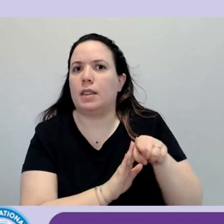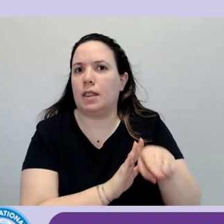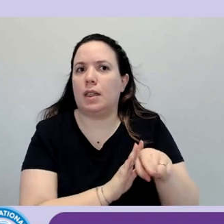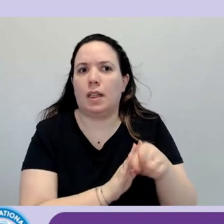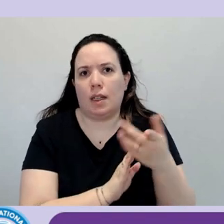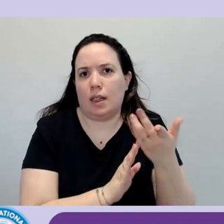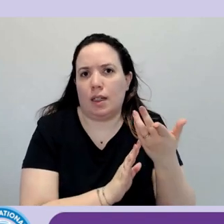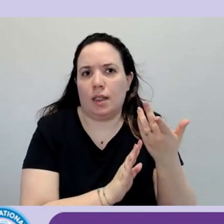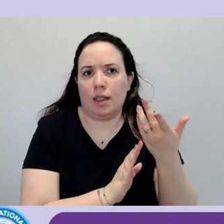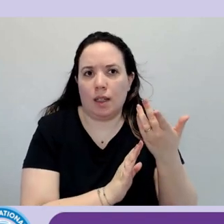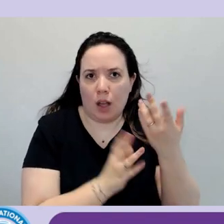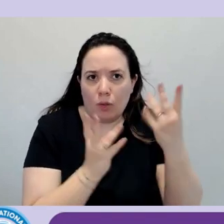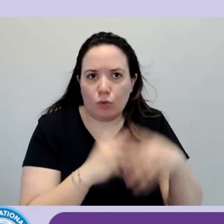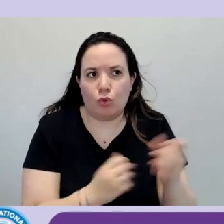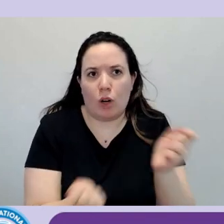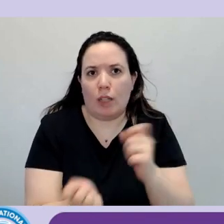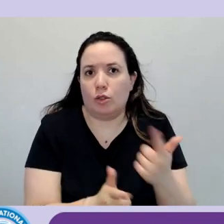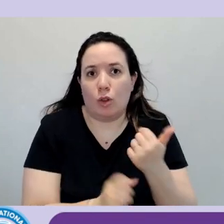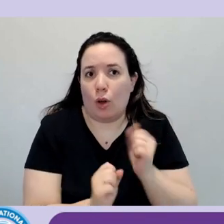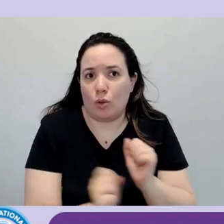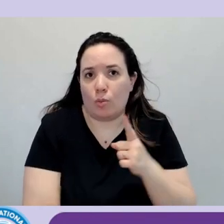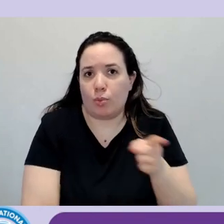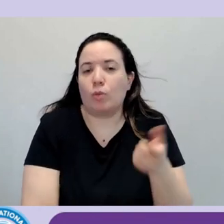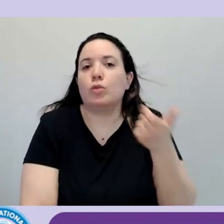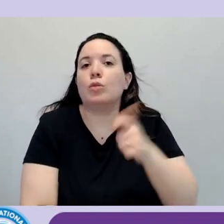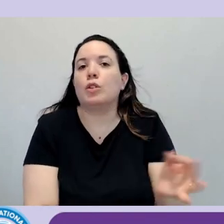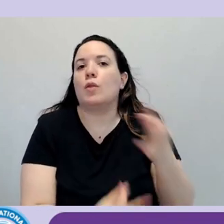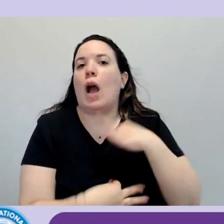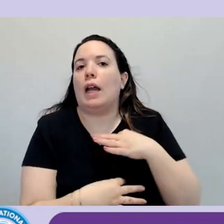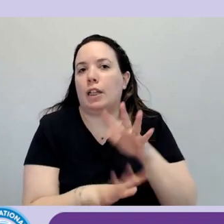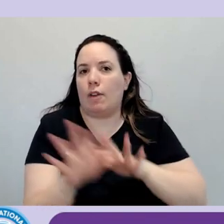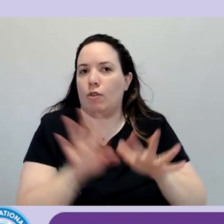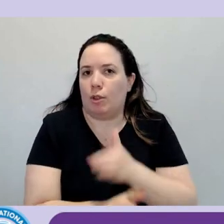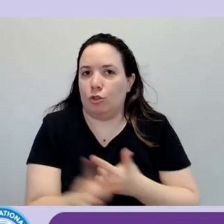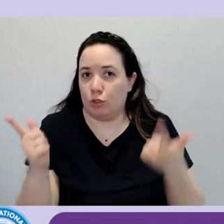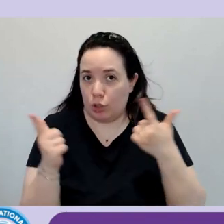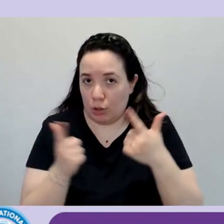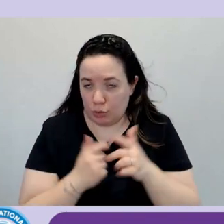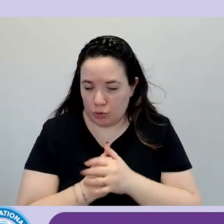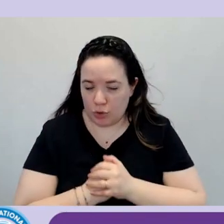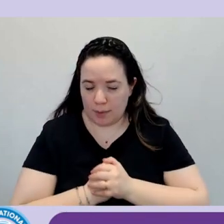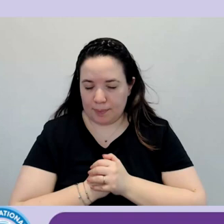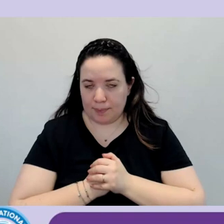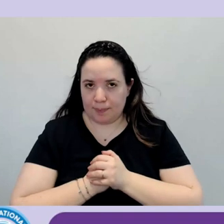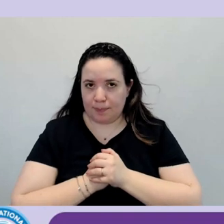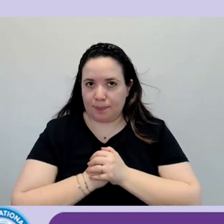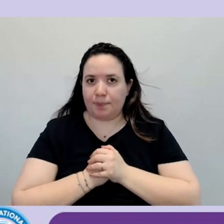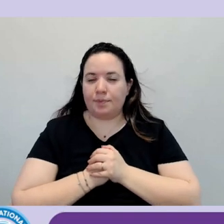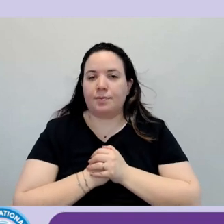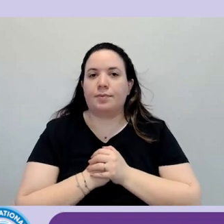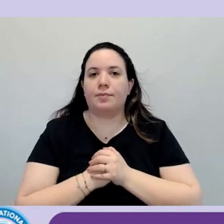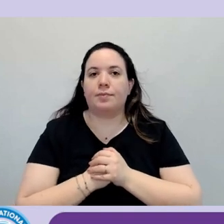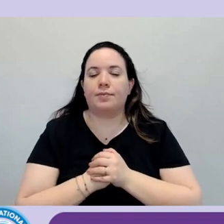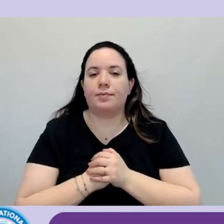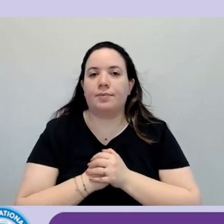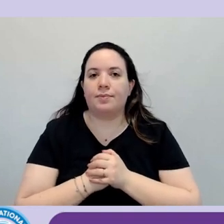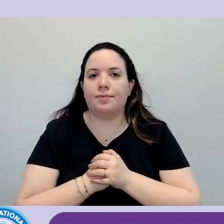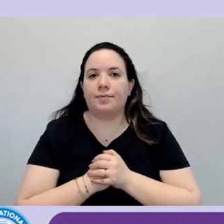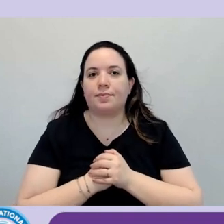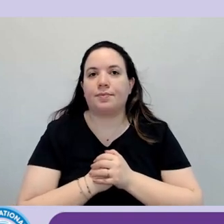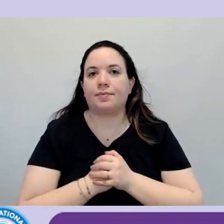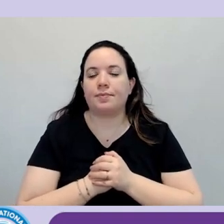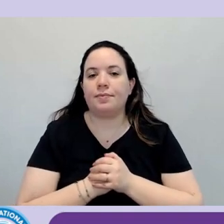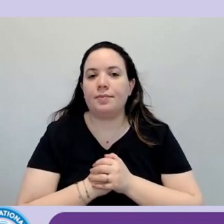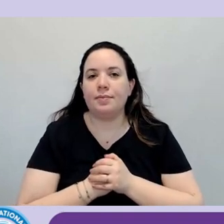report relativo alla verifica soggettiva un report attendibile sino in fondo